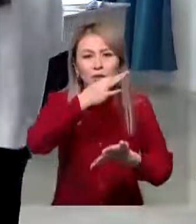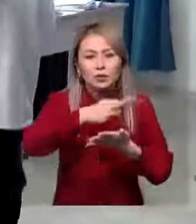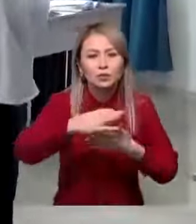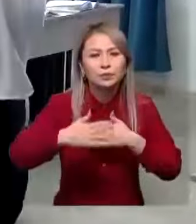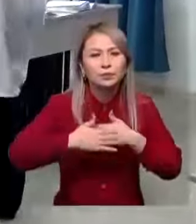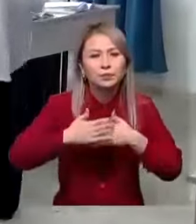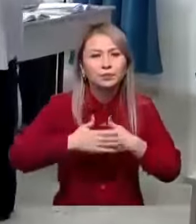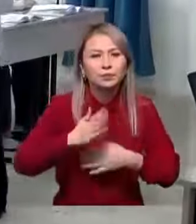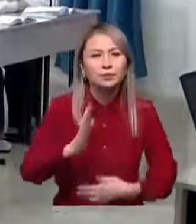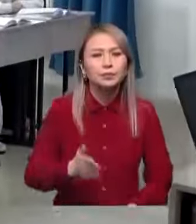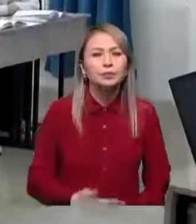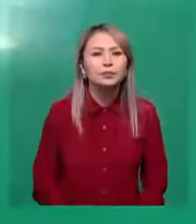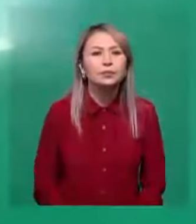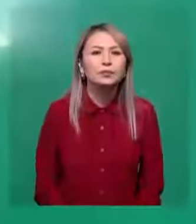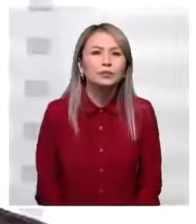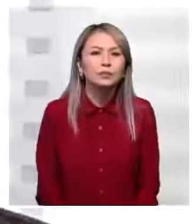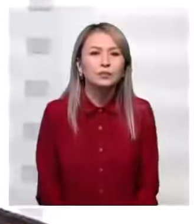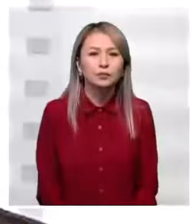тәртіптік жауапкершілікке тартылды.